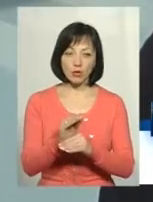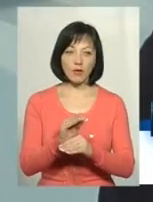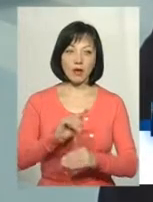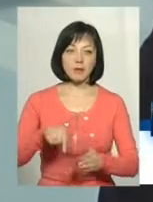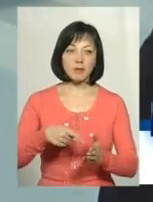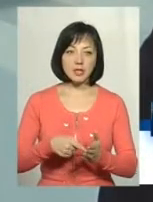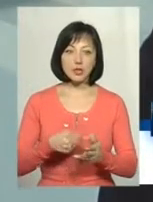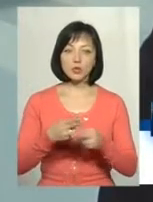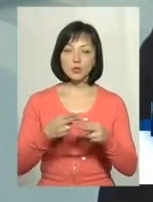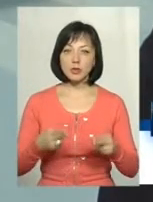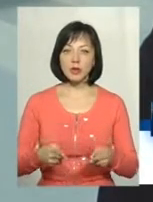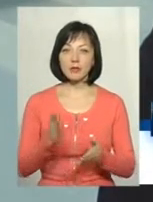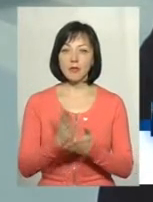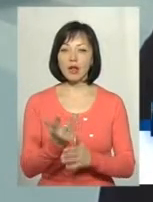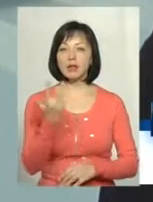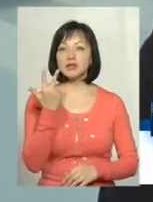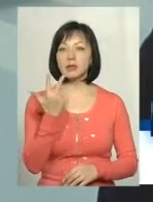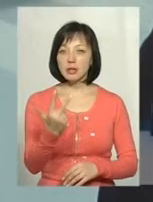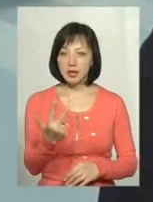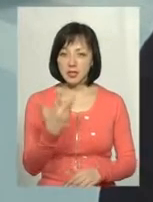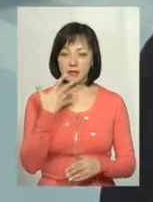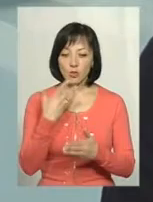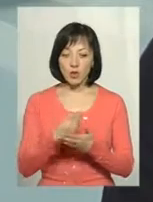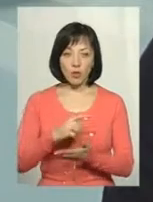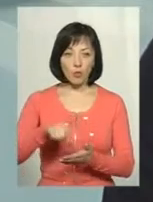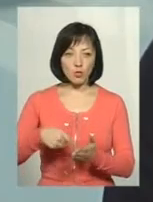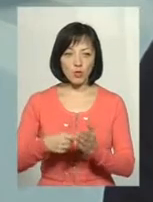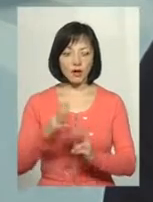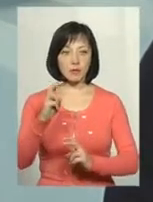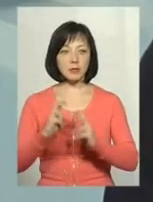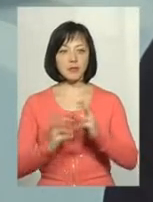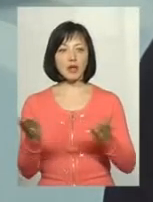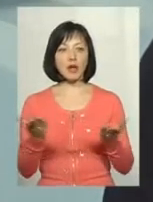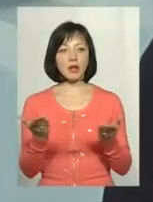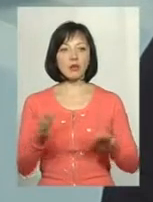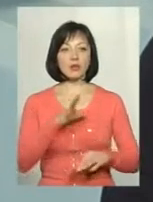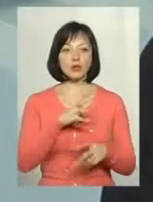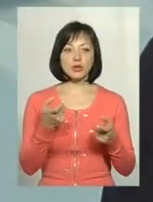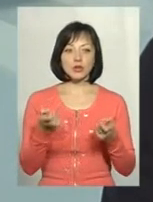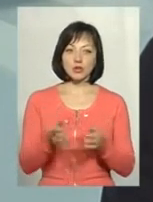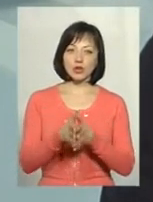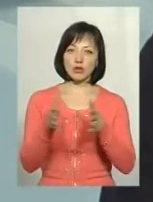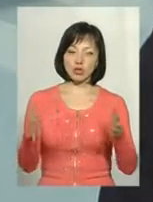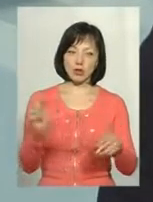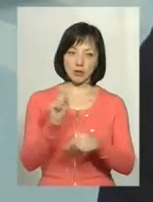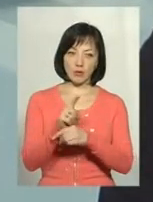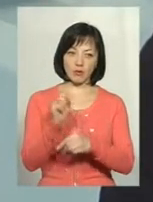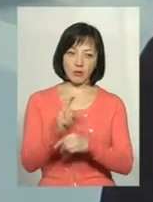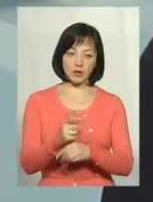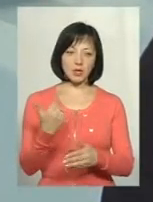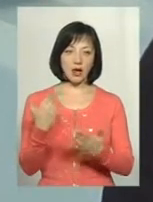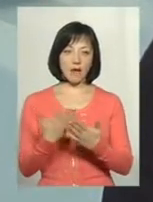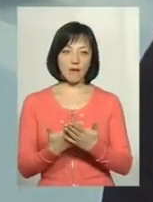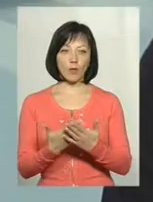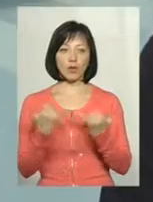місто Дунаївці, воно мало 3 комунальних підприємства, які в силу можливості були трошки розширені їх повноваження. А от